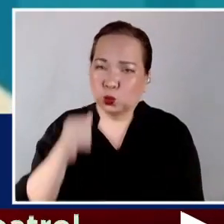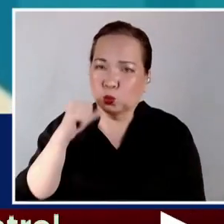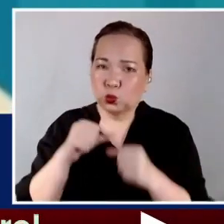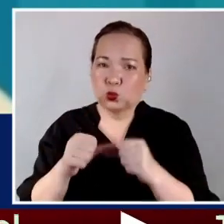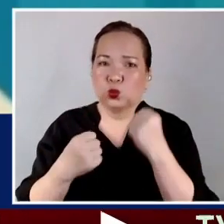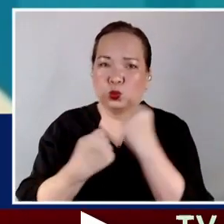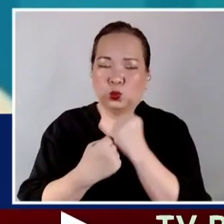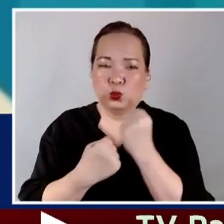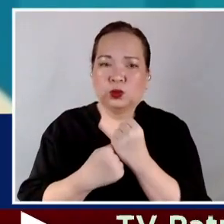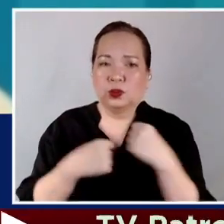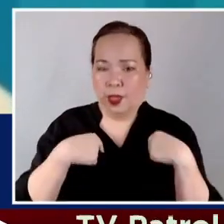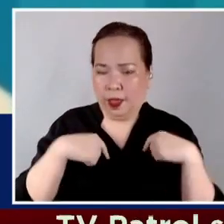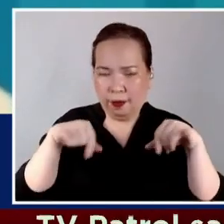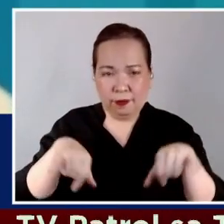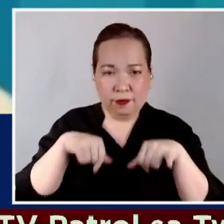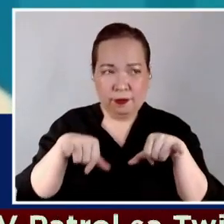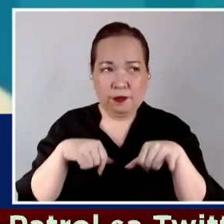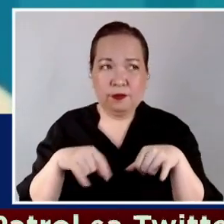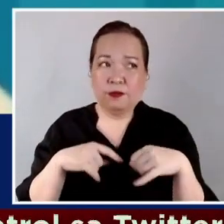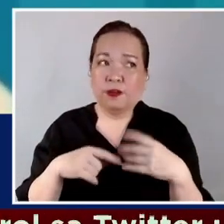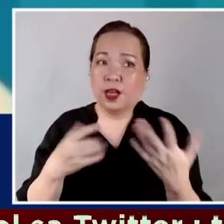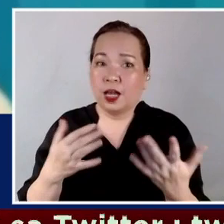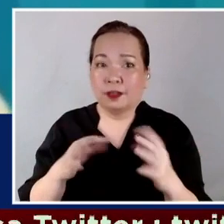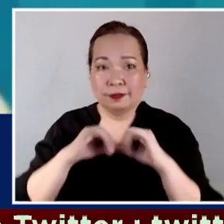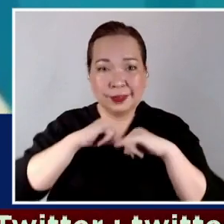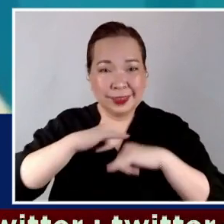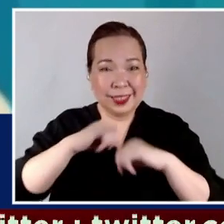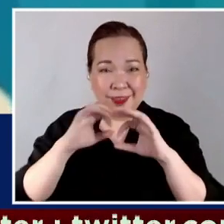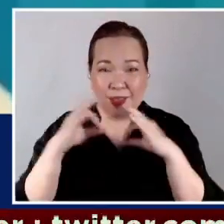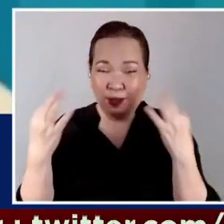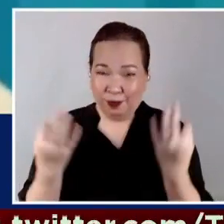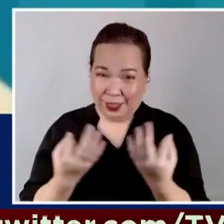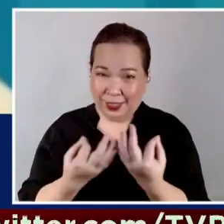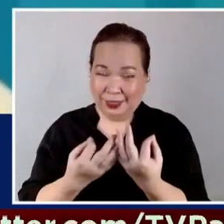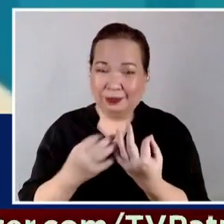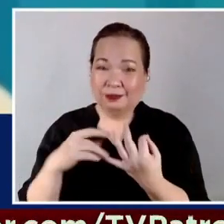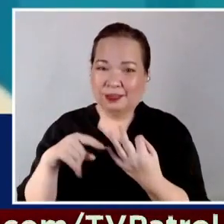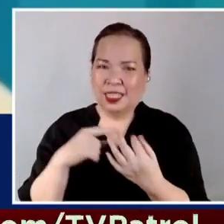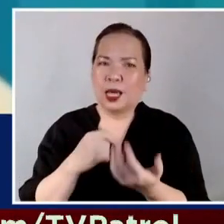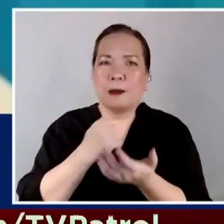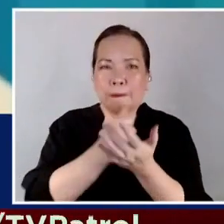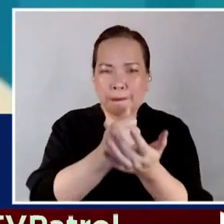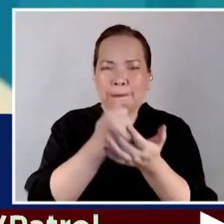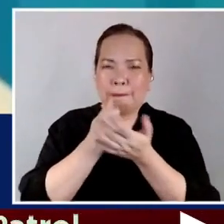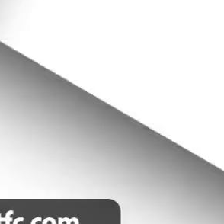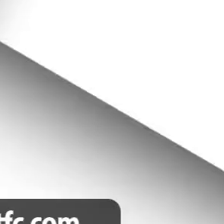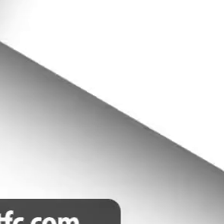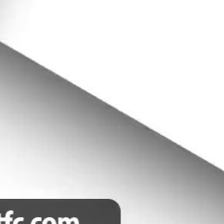Nandito lang kami, di ba? Kapamilya tayo lahat and nagtutulungan lang tayo.